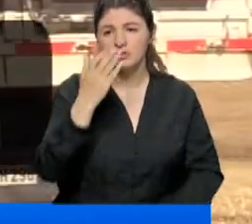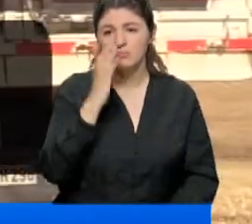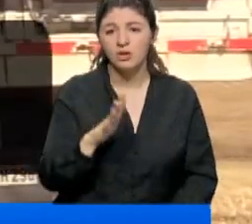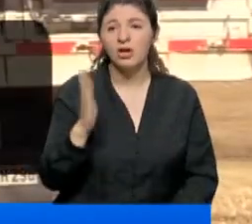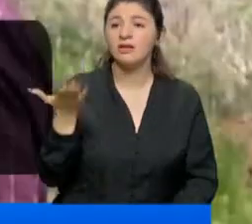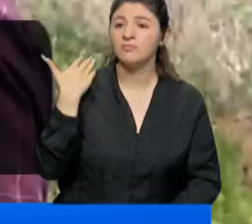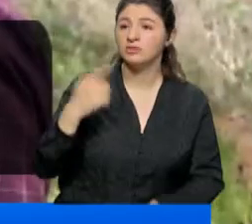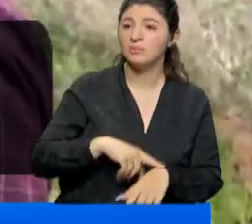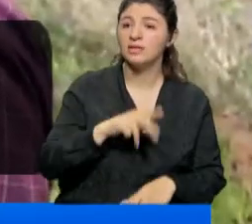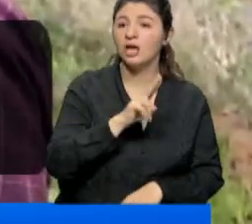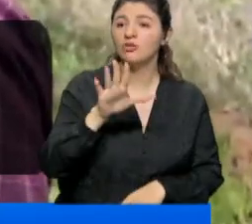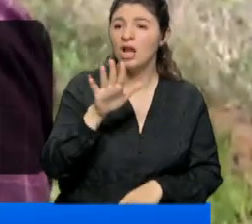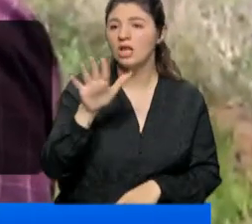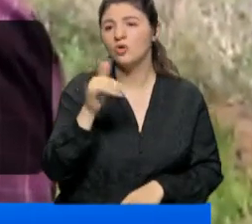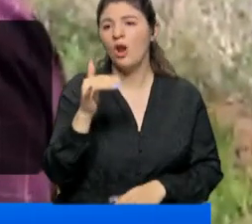bekliyoruz